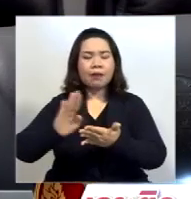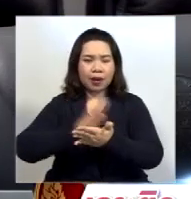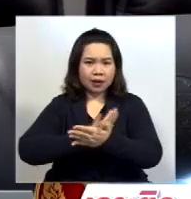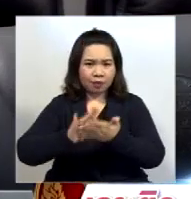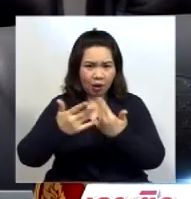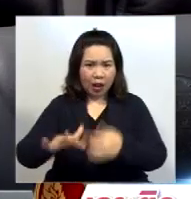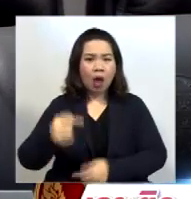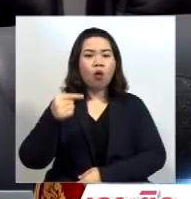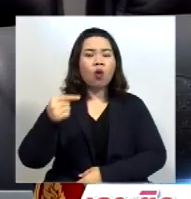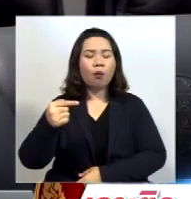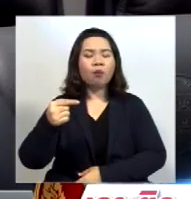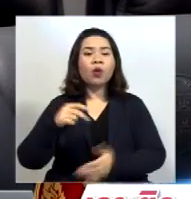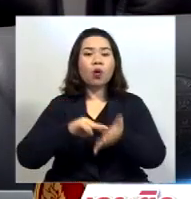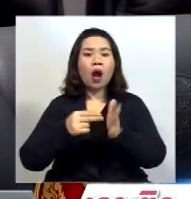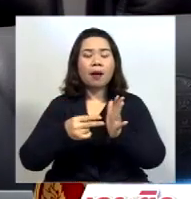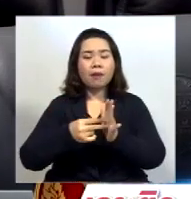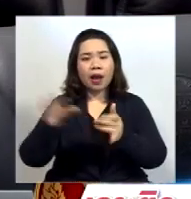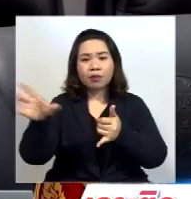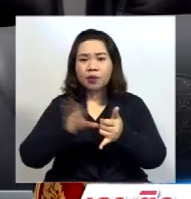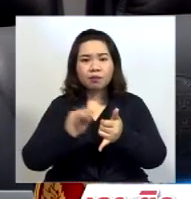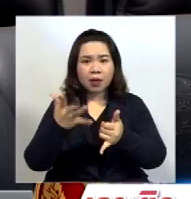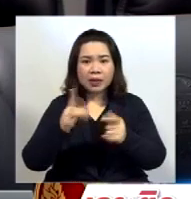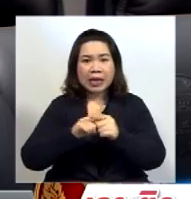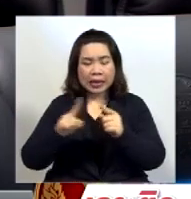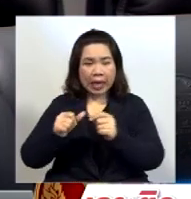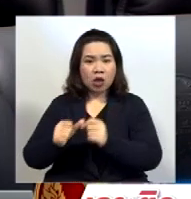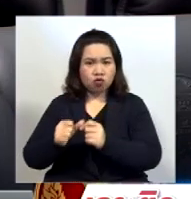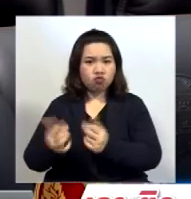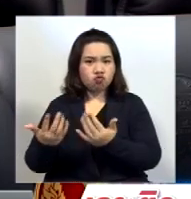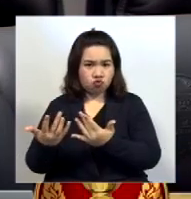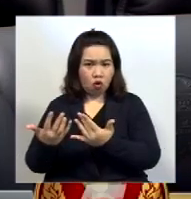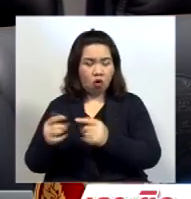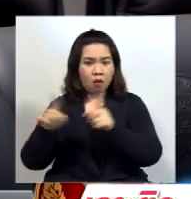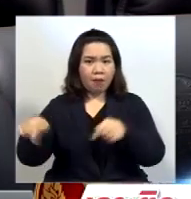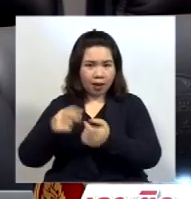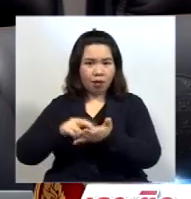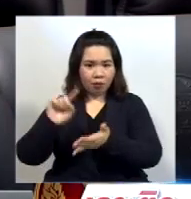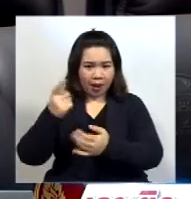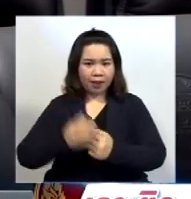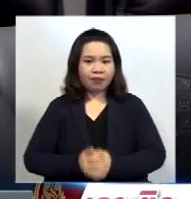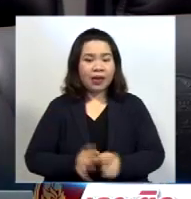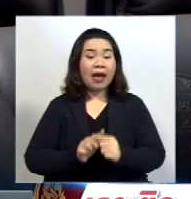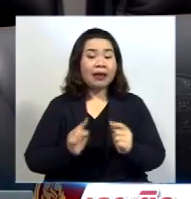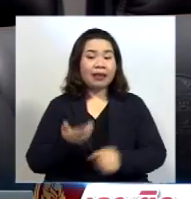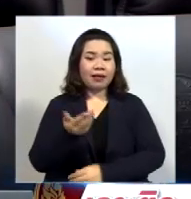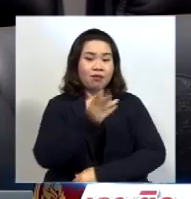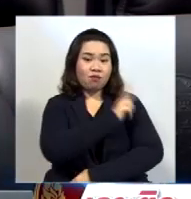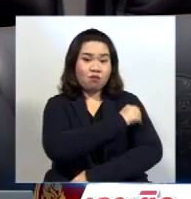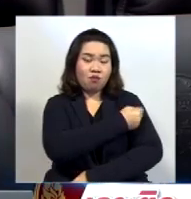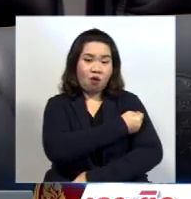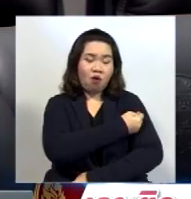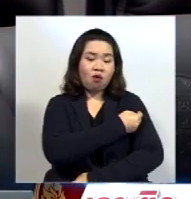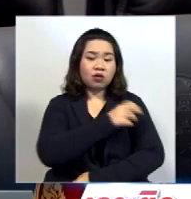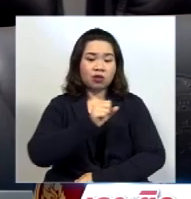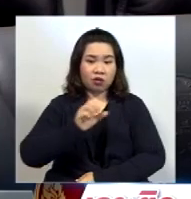ลเป็นลบก็หมายถึงไม่ติดเชื้อแต่เพื่อความมั่นใจก็ยังรอผลยืนยันอีกครั้งหนึ่งนะคะแต่ว่าเนี่ยค่ะสมาชิกอย่างนายแพทย์ชลน่านสีแก้วส.